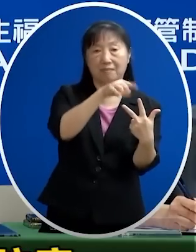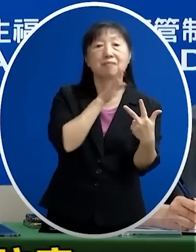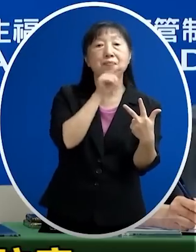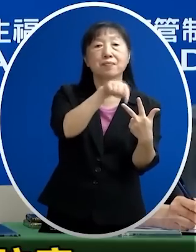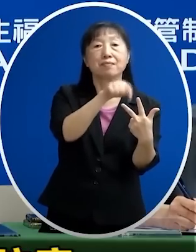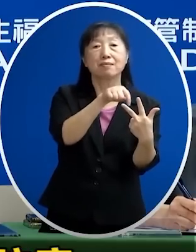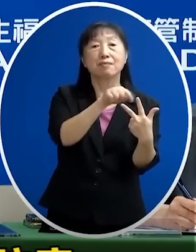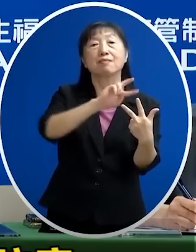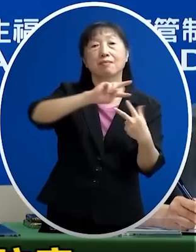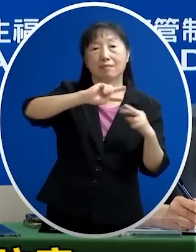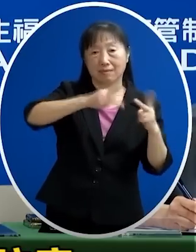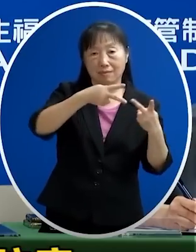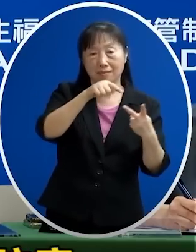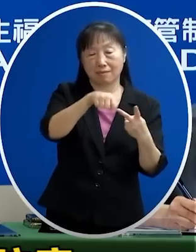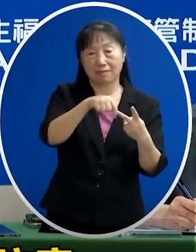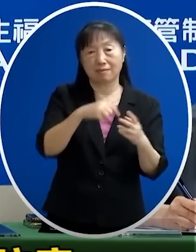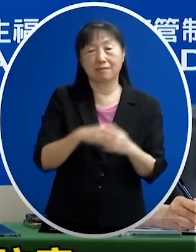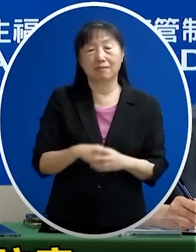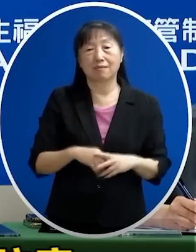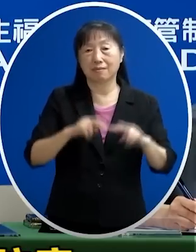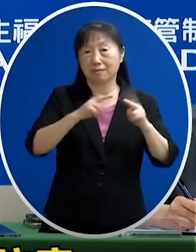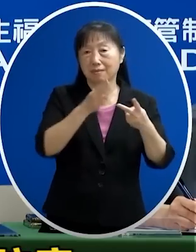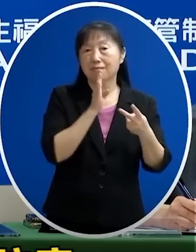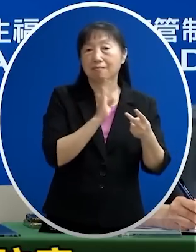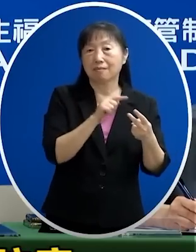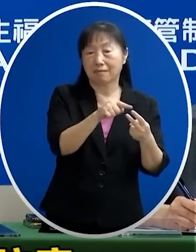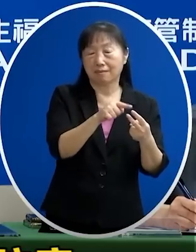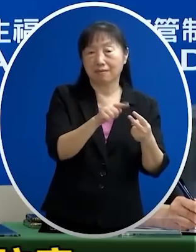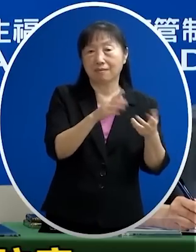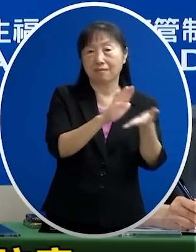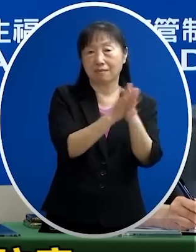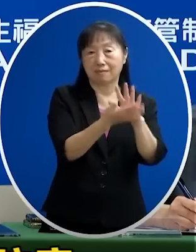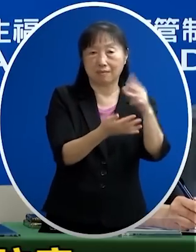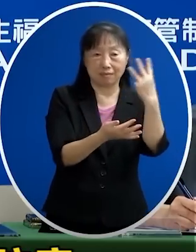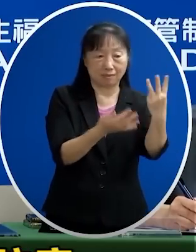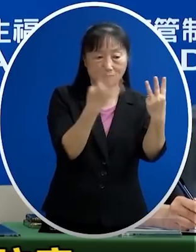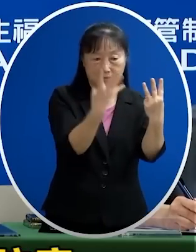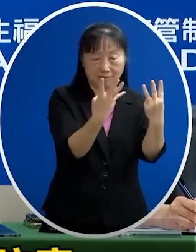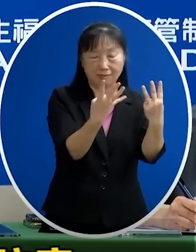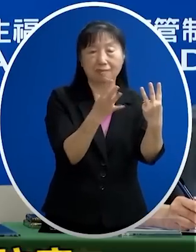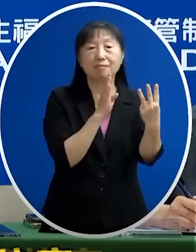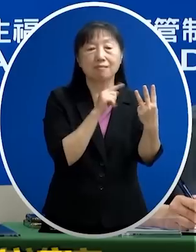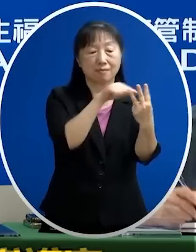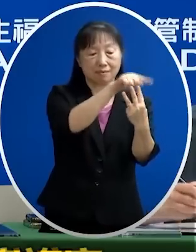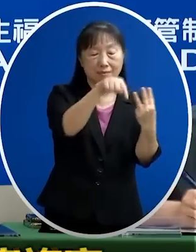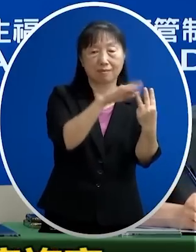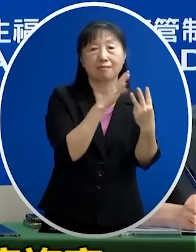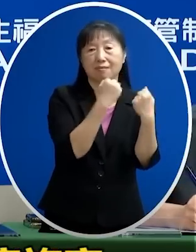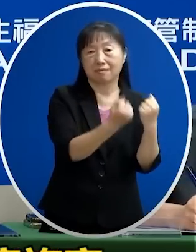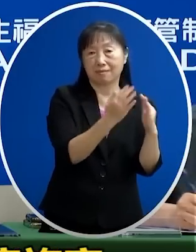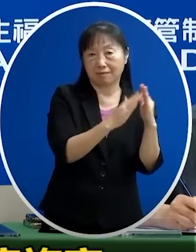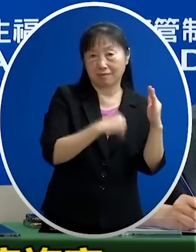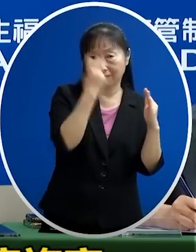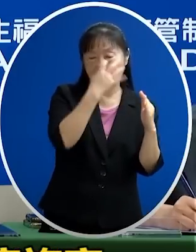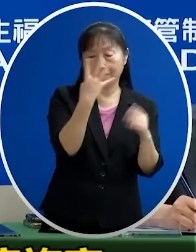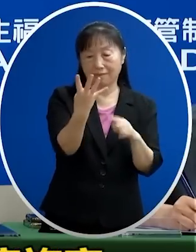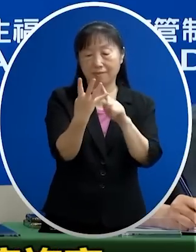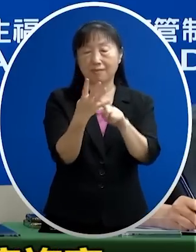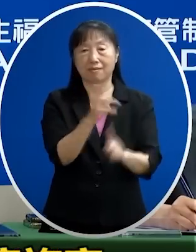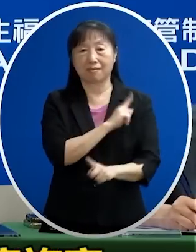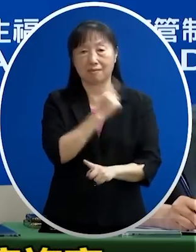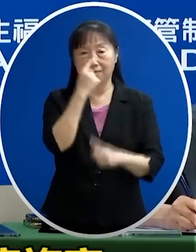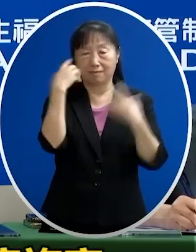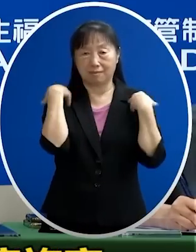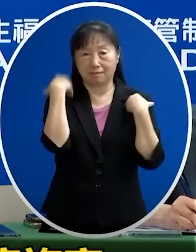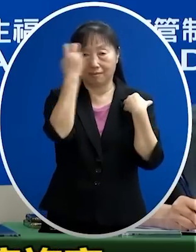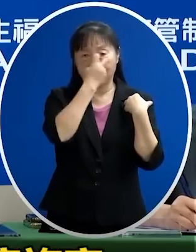一个调整，所以我们调整成3天的居家检疫4天的自主防疫。那我们